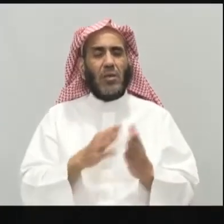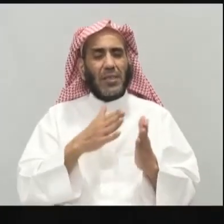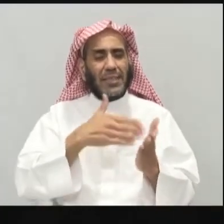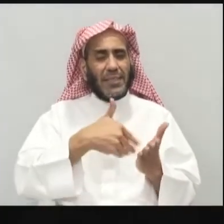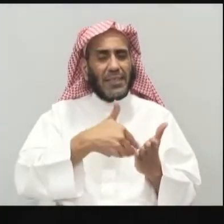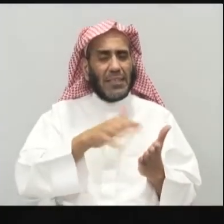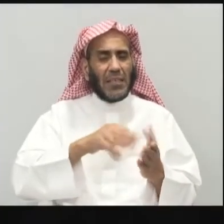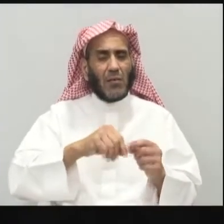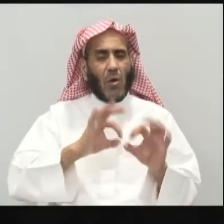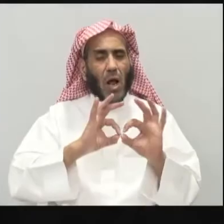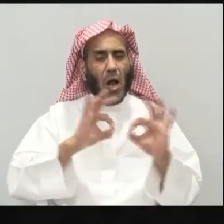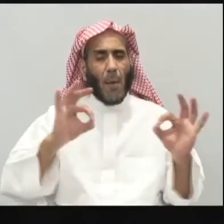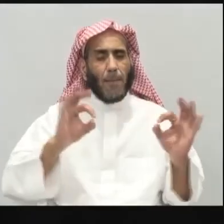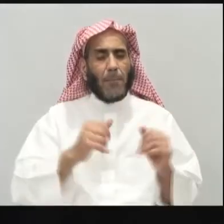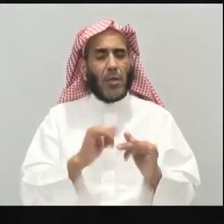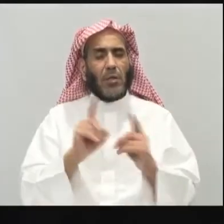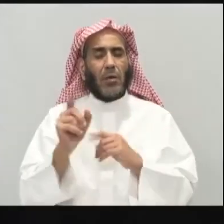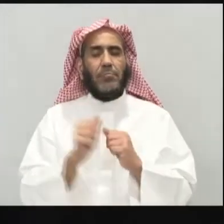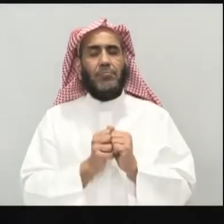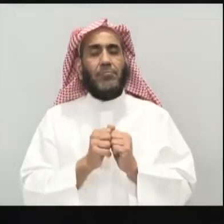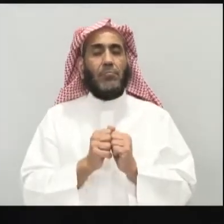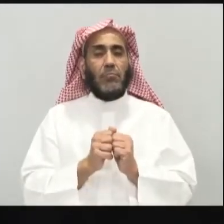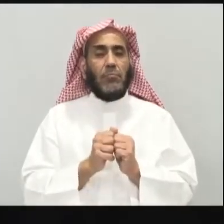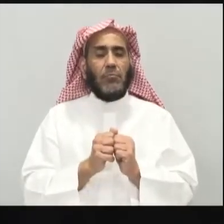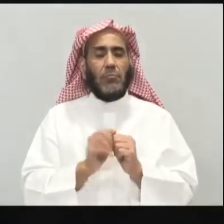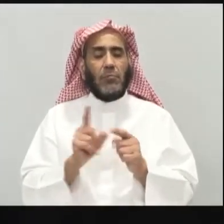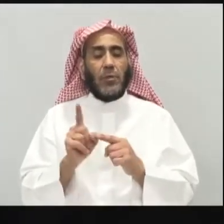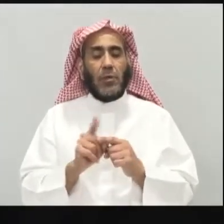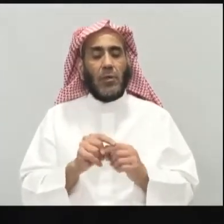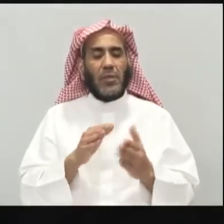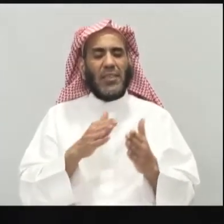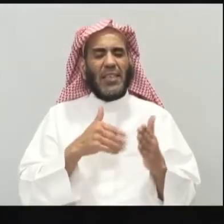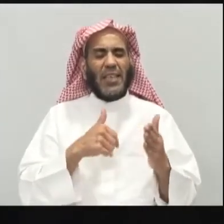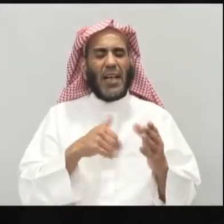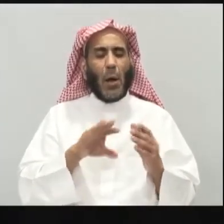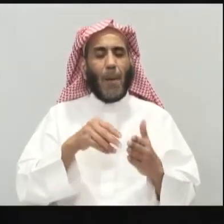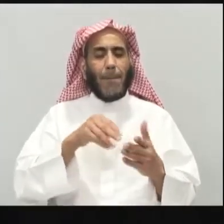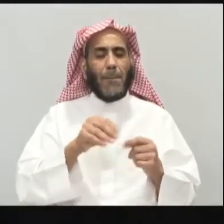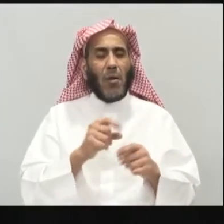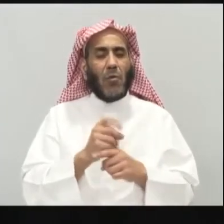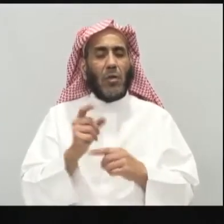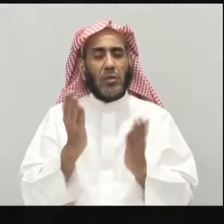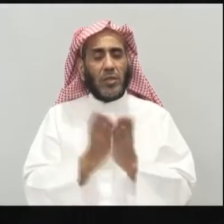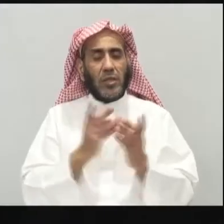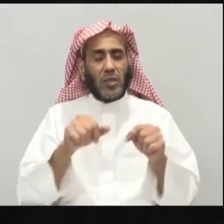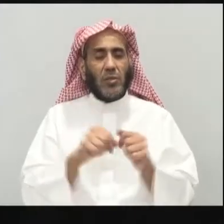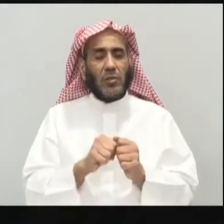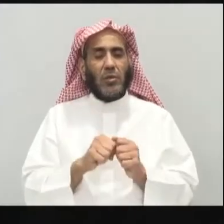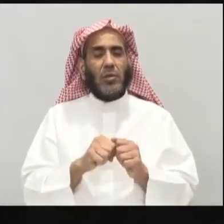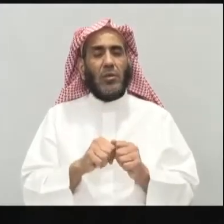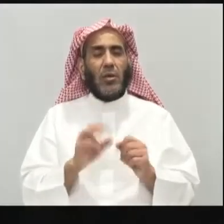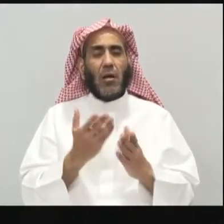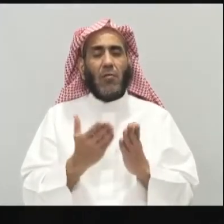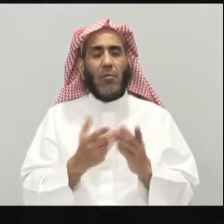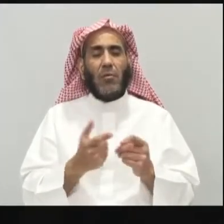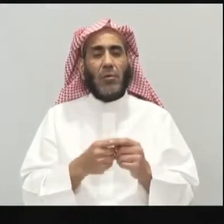القطعه كامله بهذه الاسلوب وبهذه الطريقه عندنا ايضا طلاب الفرشاه وهو بناخذ ابي هذه الحصه هناخذ اليوم راح